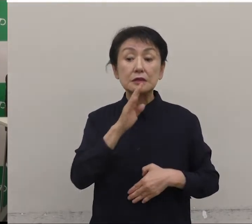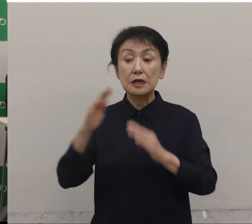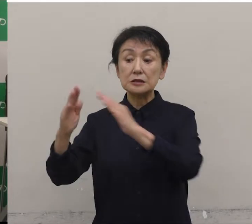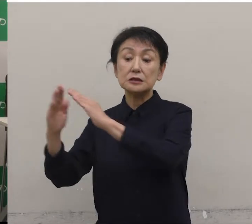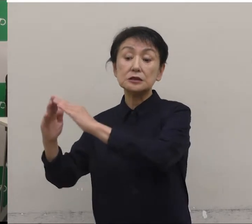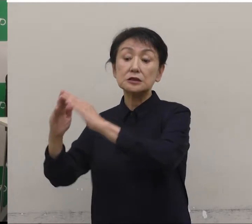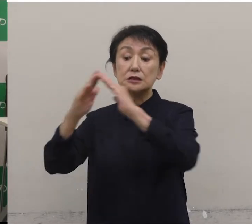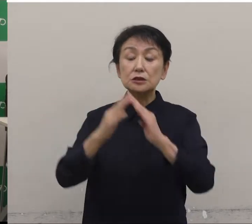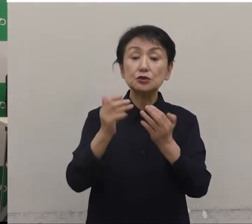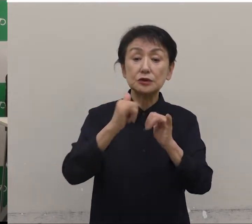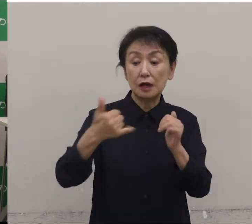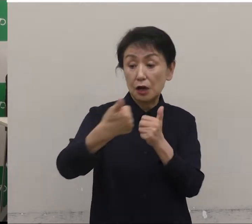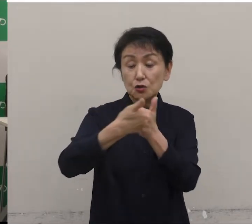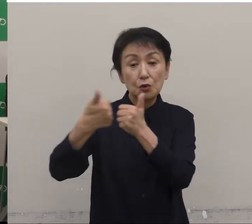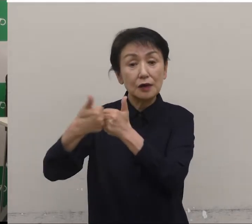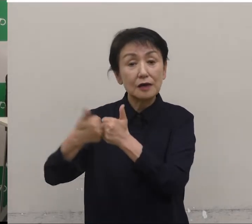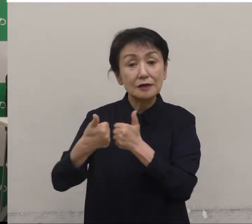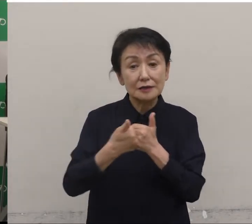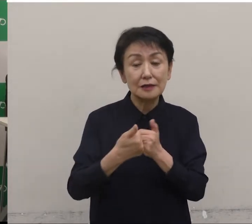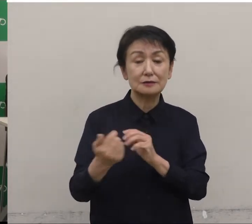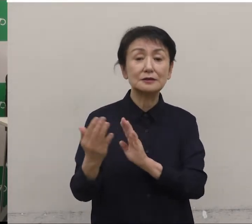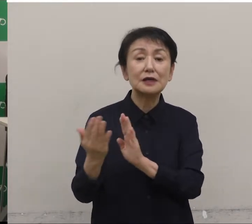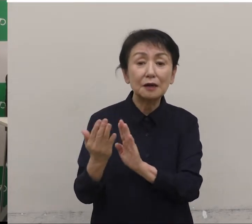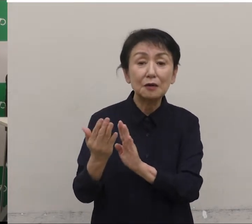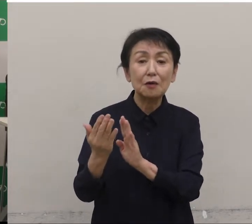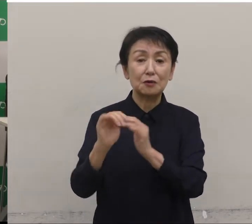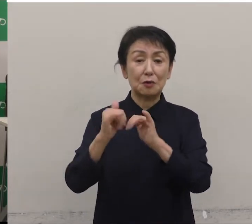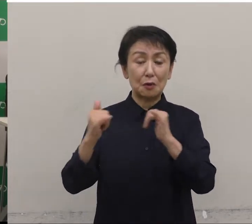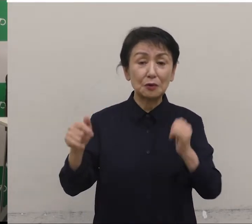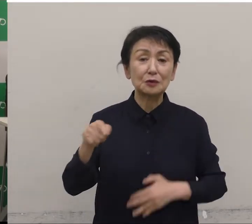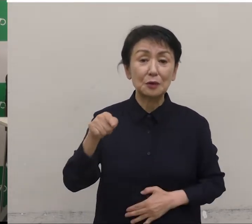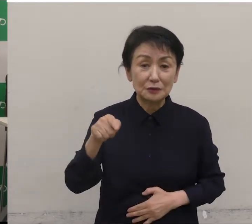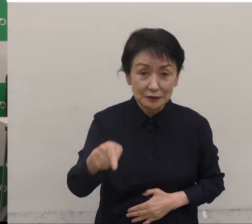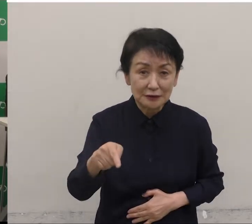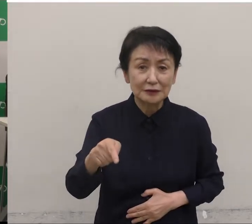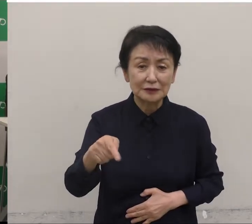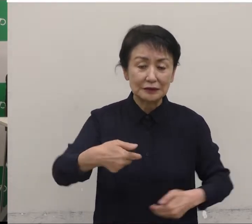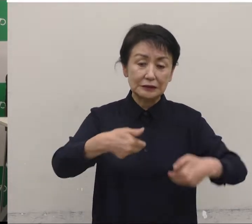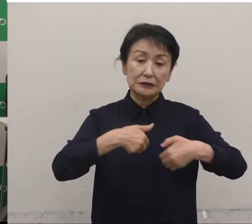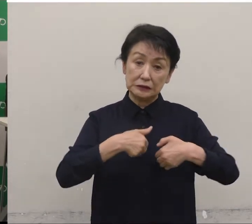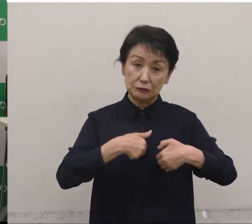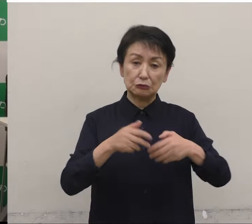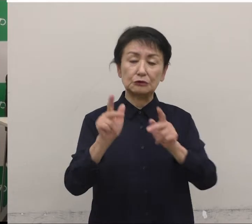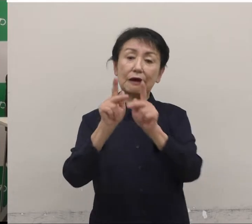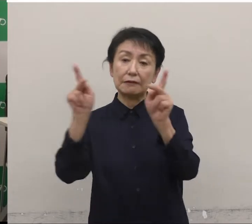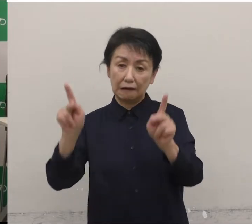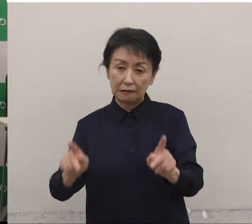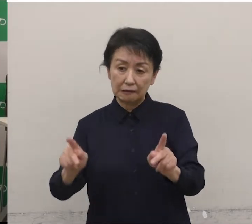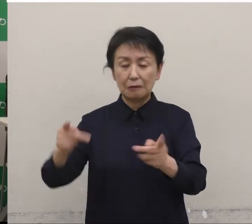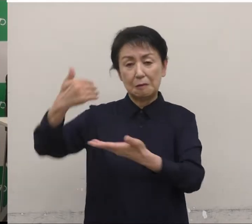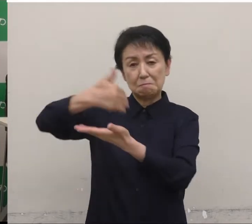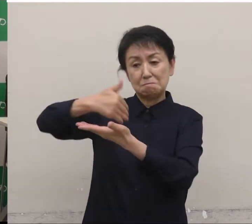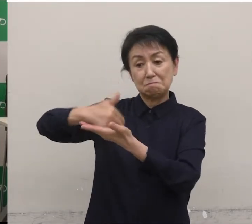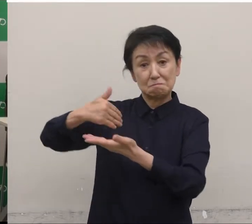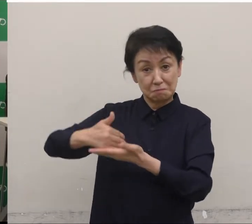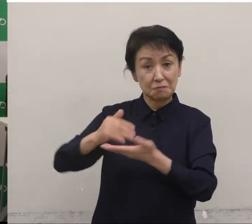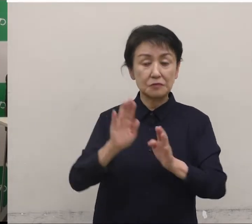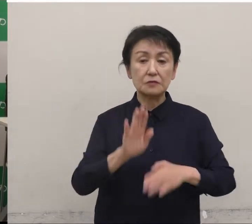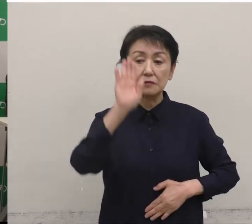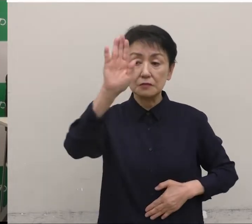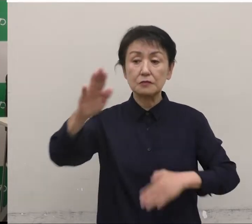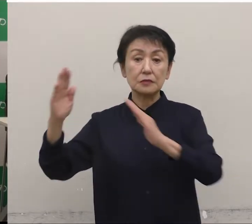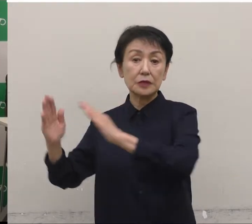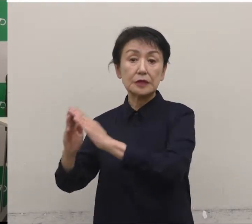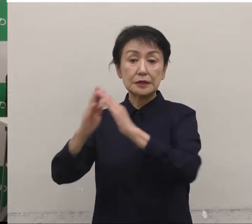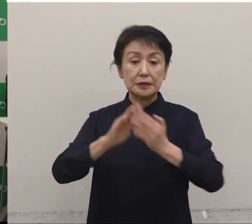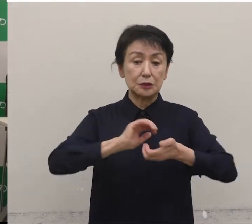している方からの移住希望者のニーズや課題などをお聞きしましたので、今後移住定住施策に